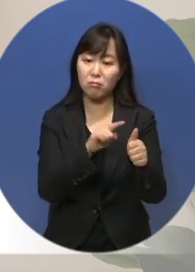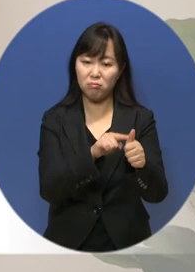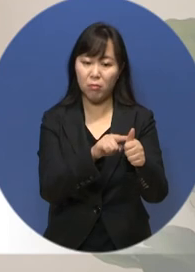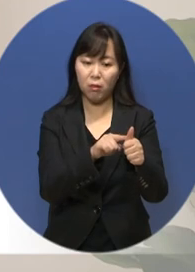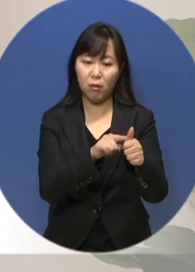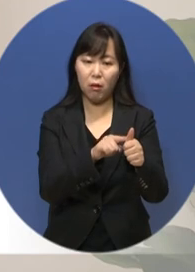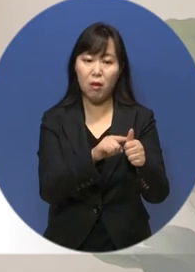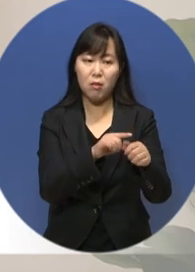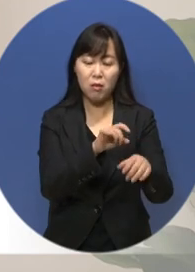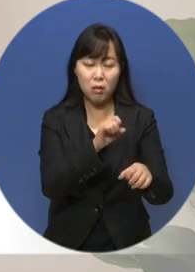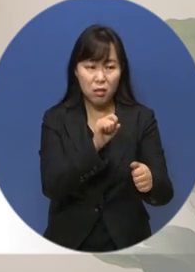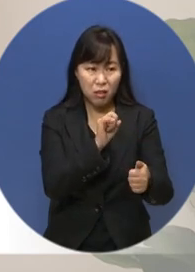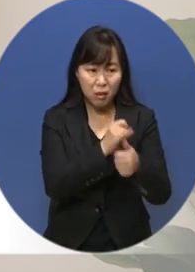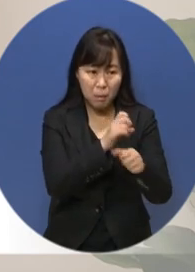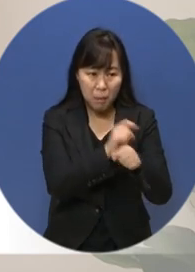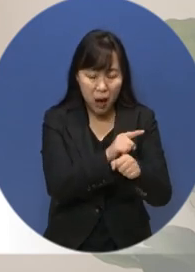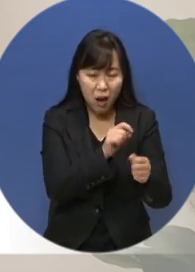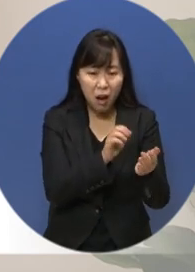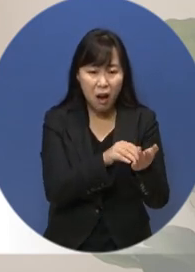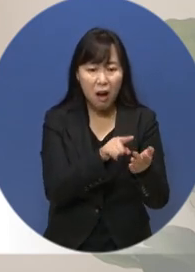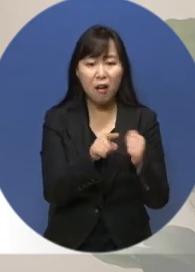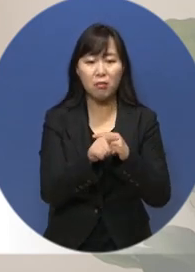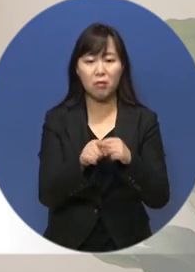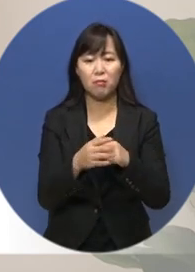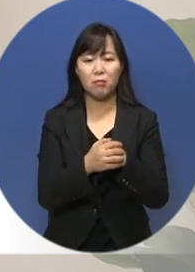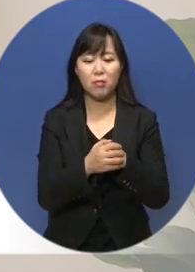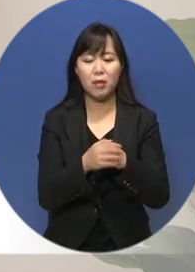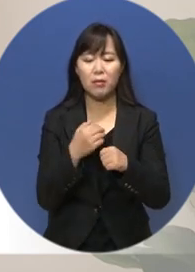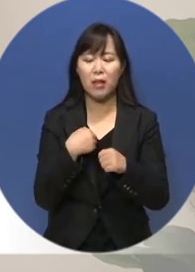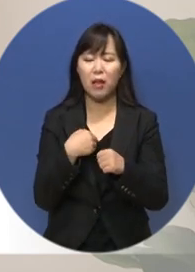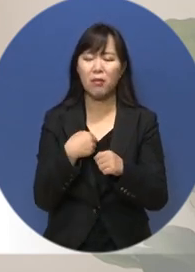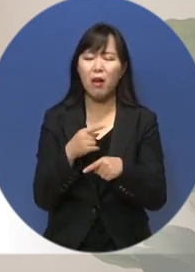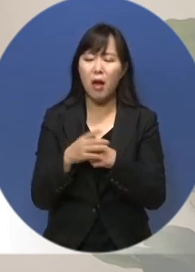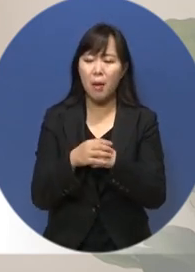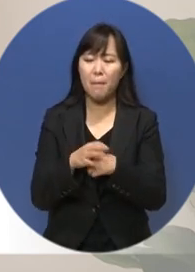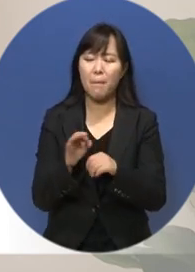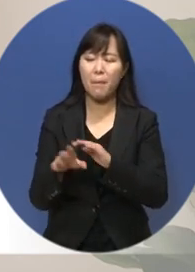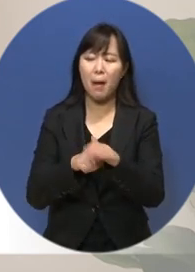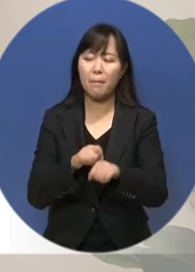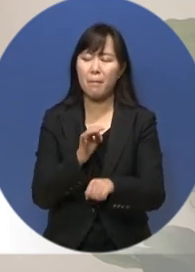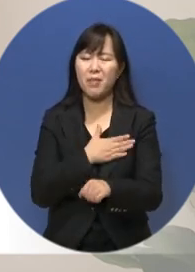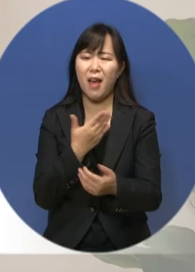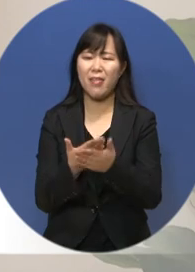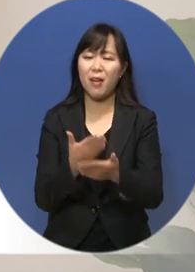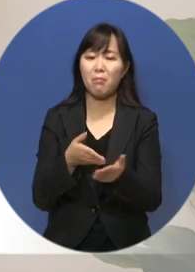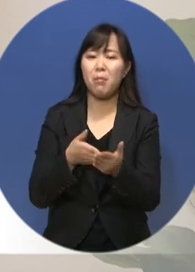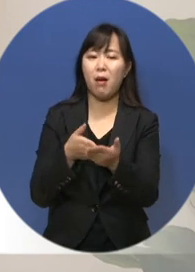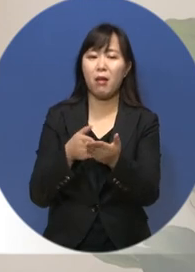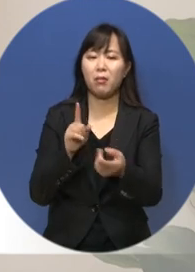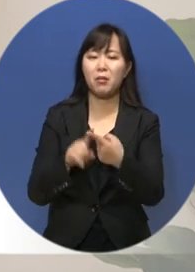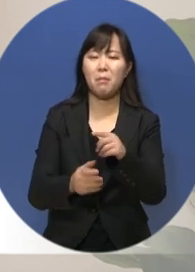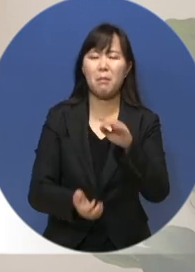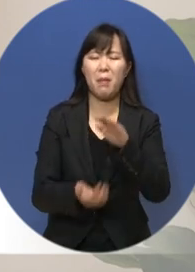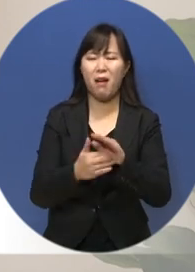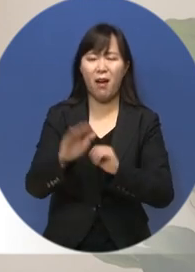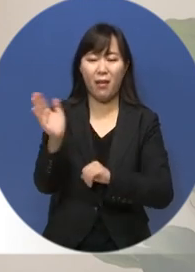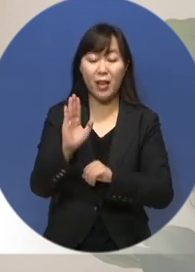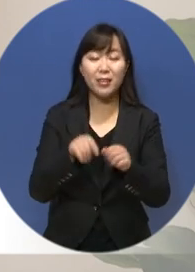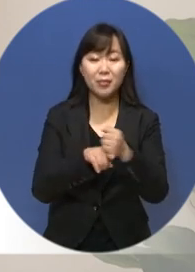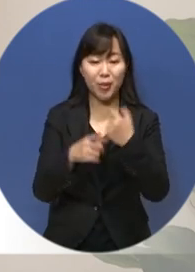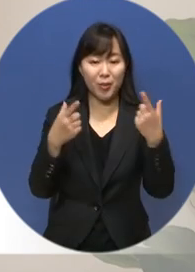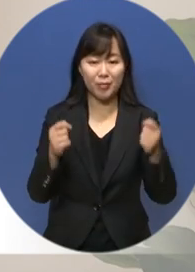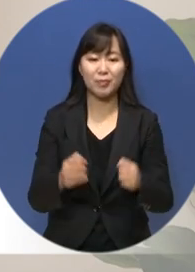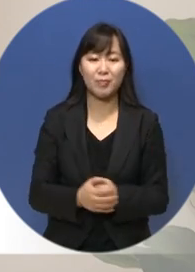남자가 유부남이라든지 약탈로 부자가 되게 해달라고 한다면 그런 기도는 성취되지 않게 한다는